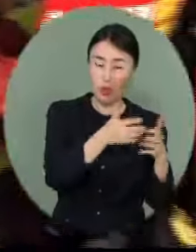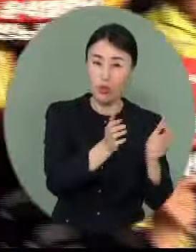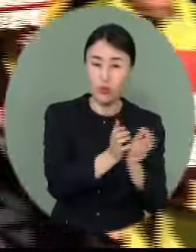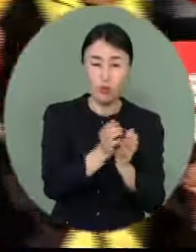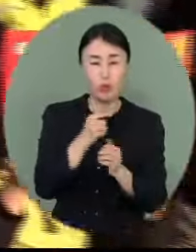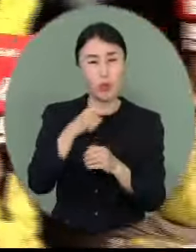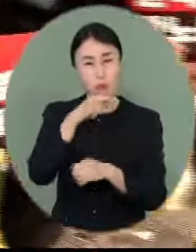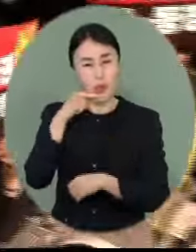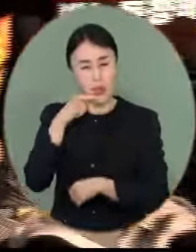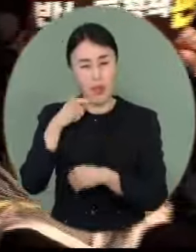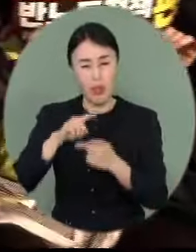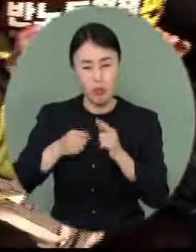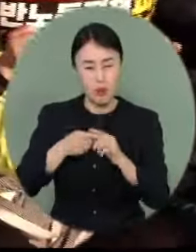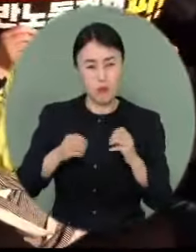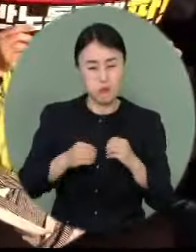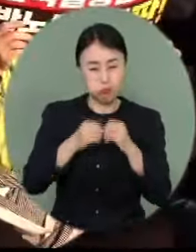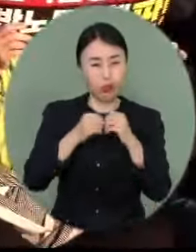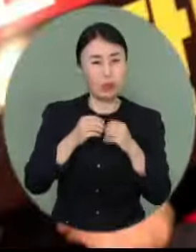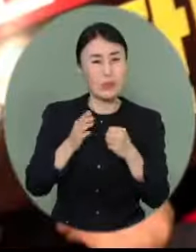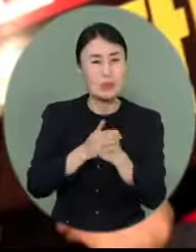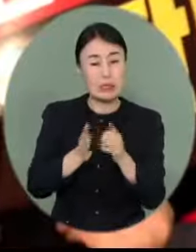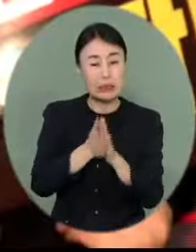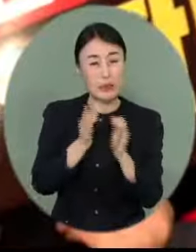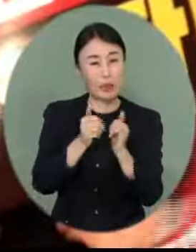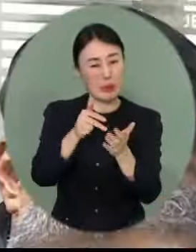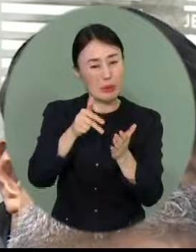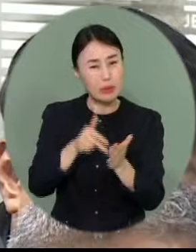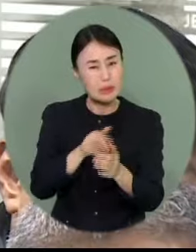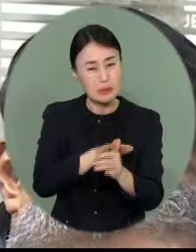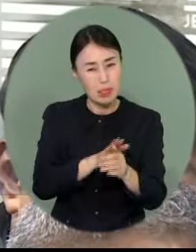제대로 분출되지 못하고 있기 때문이라고 진단했습니다.